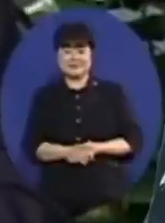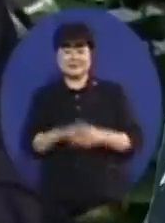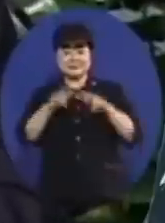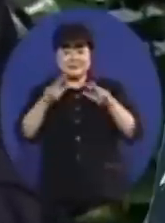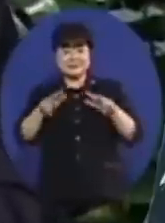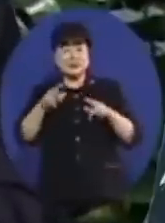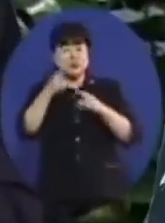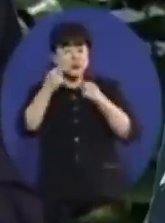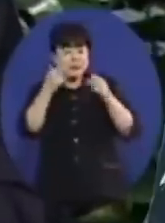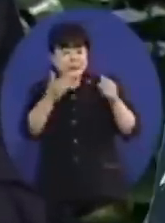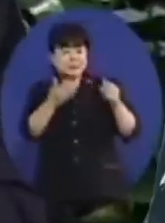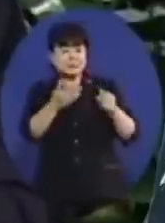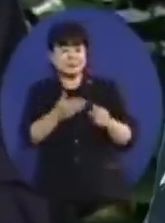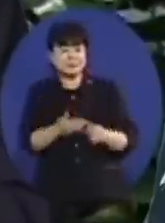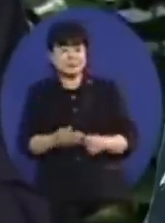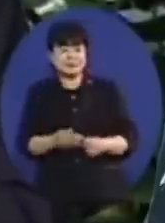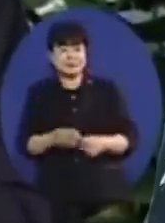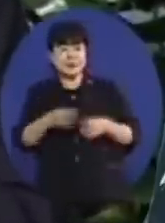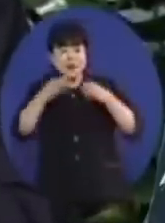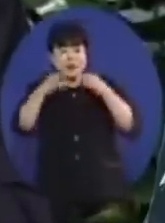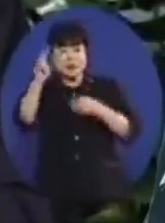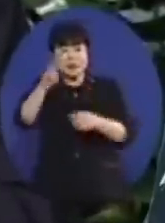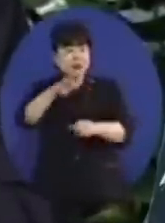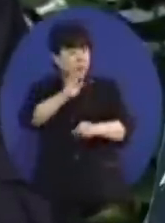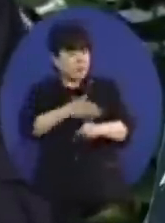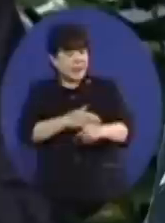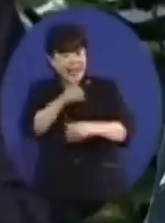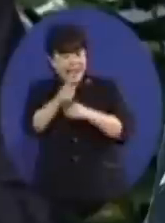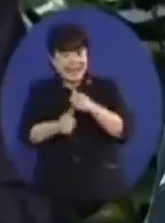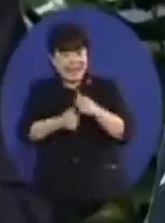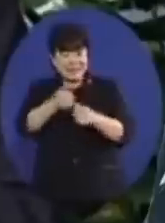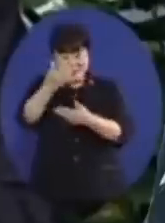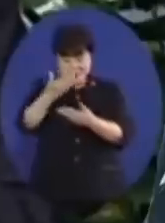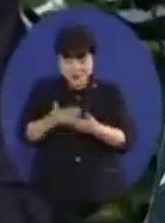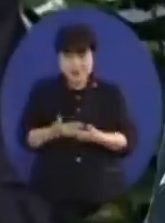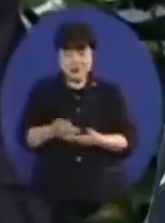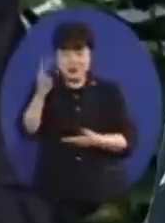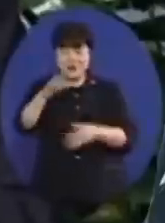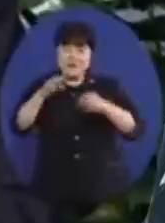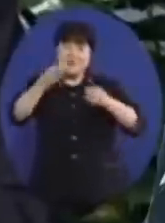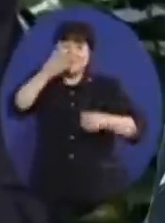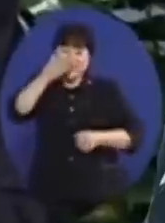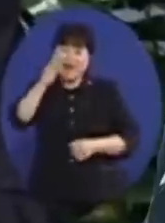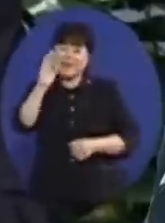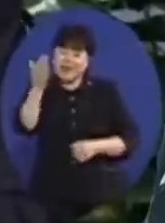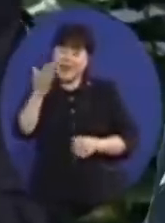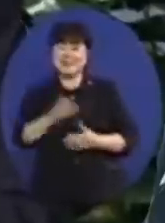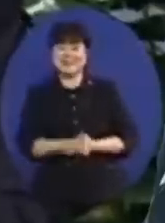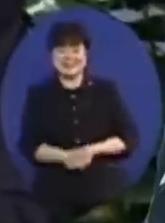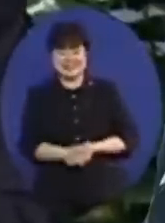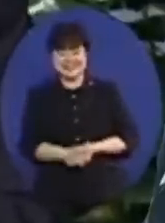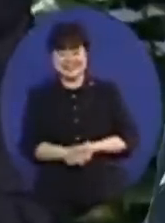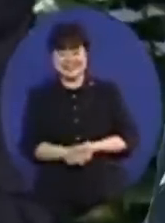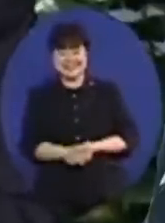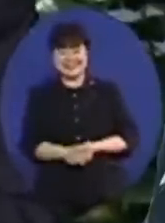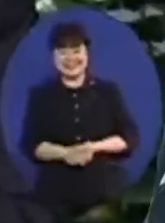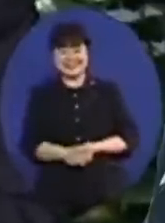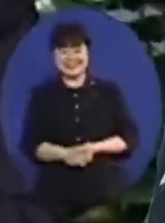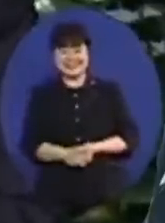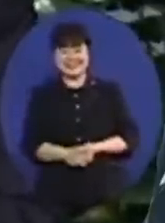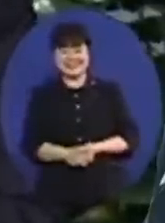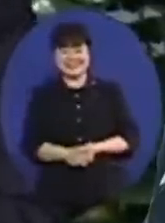저는 노래를 부를 줄 몰라도 하나님이 능력 주시면 노래 부를 수도 있어요